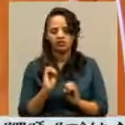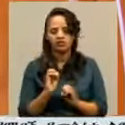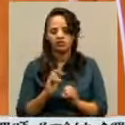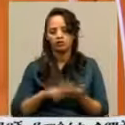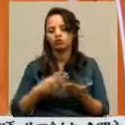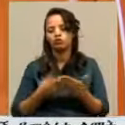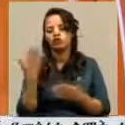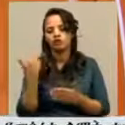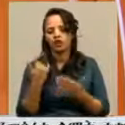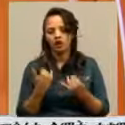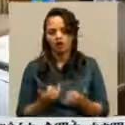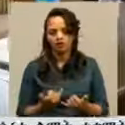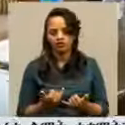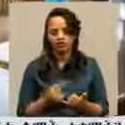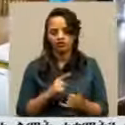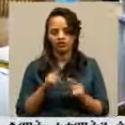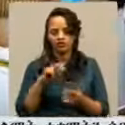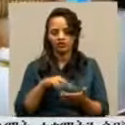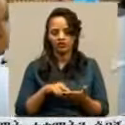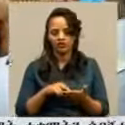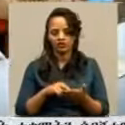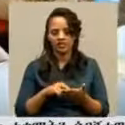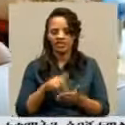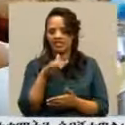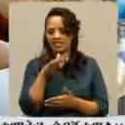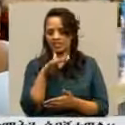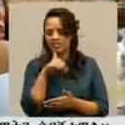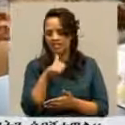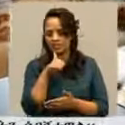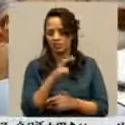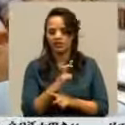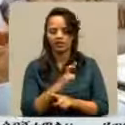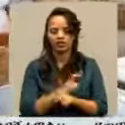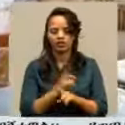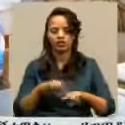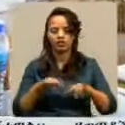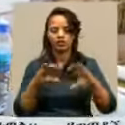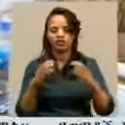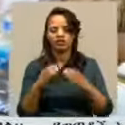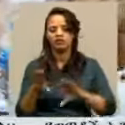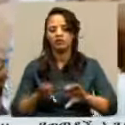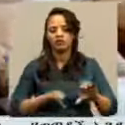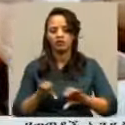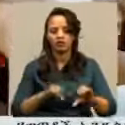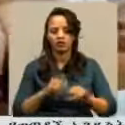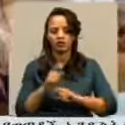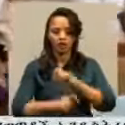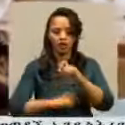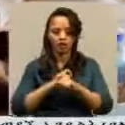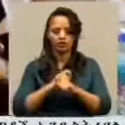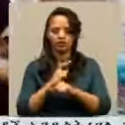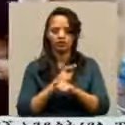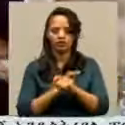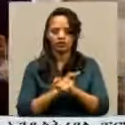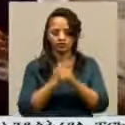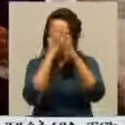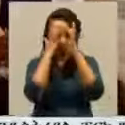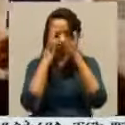ነበር። አሁን በአንድ እግሩ ይቆማል። አንትሮሽት ወይም የሴቶች ቀን ዞን አቀፍ በማድረግ በየአመቱ ቀን